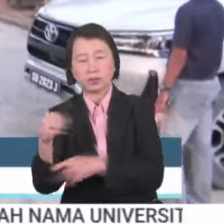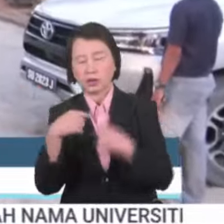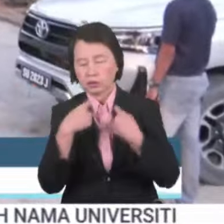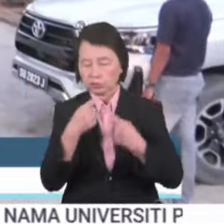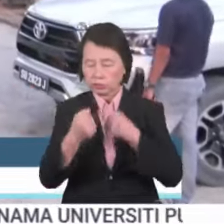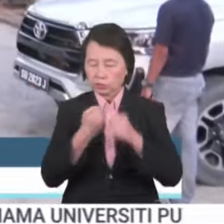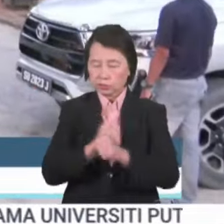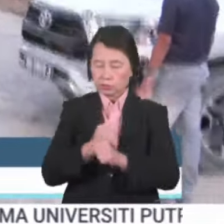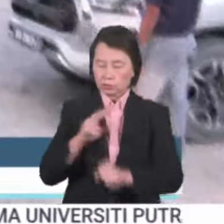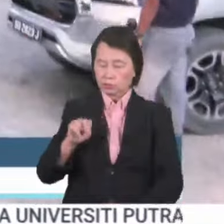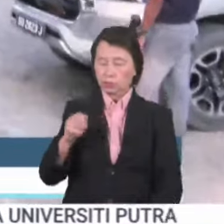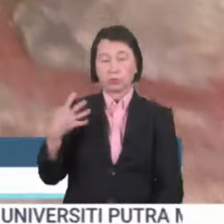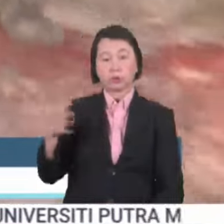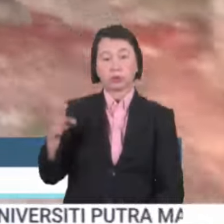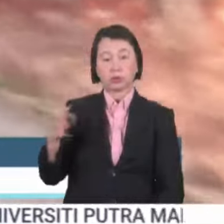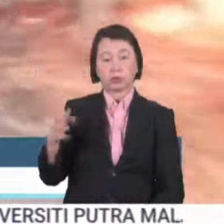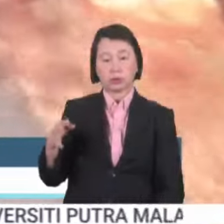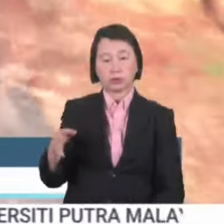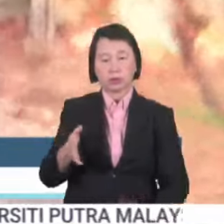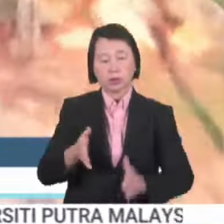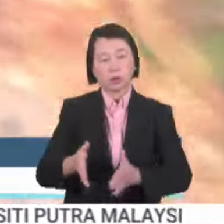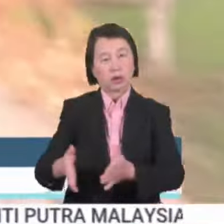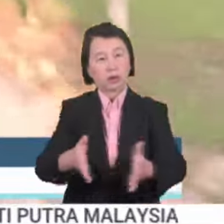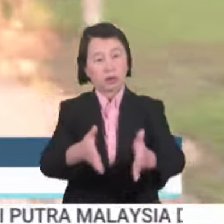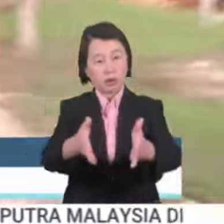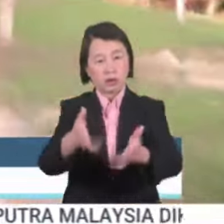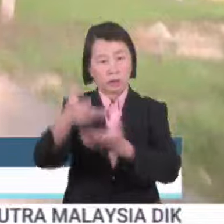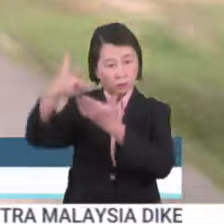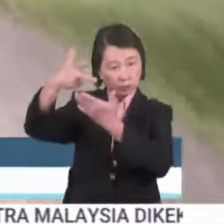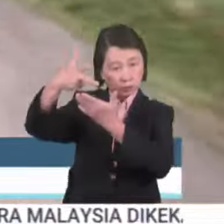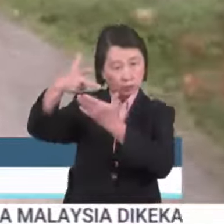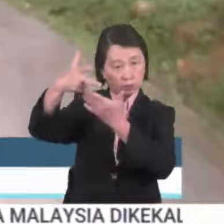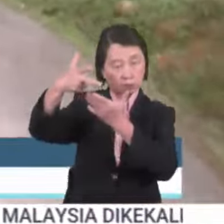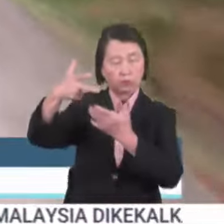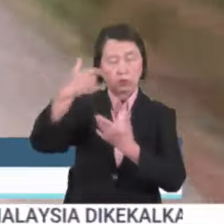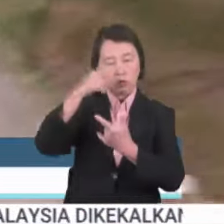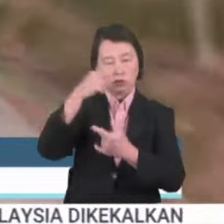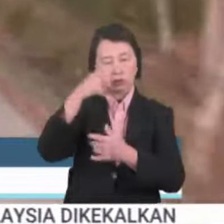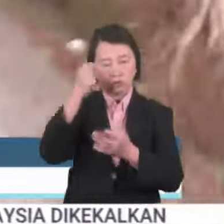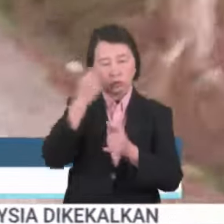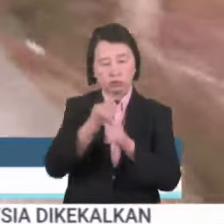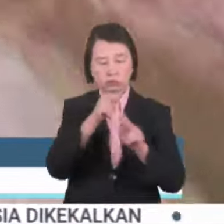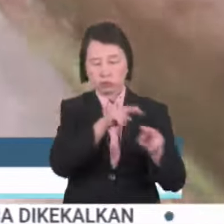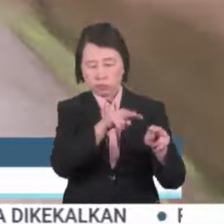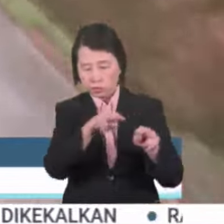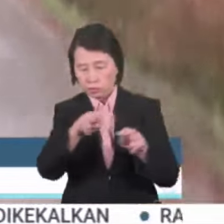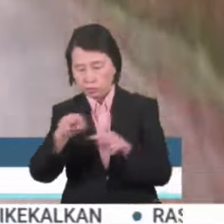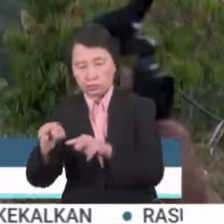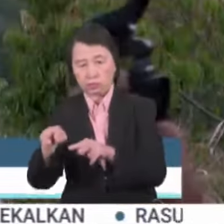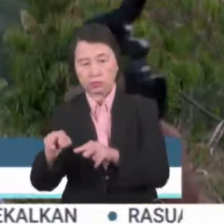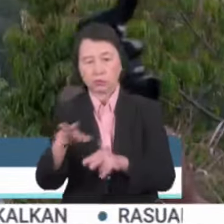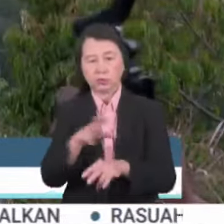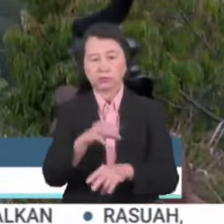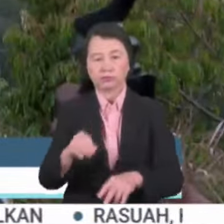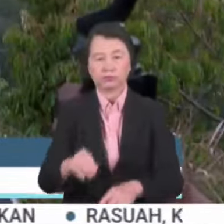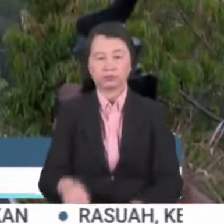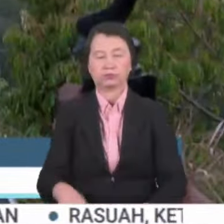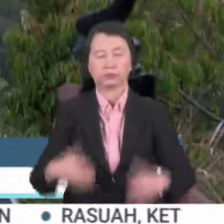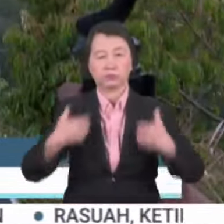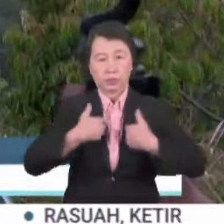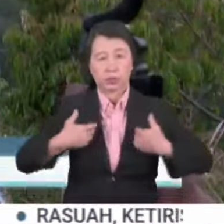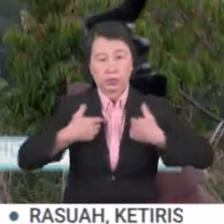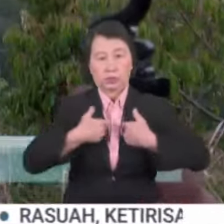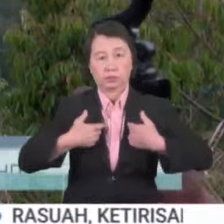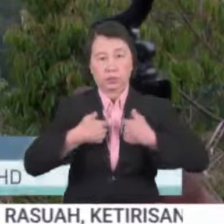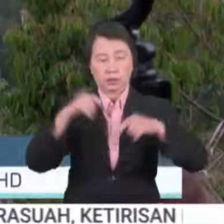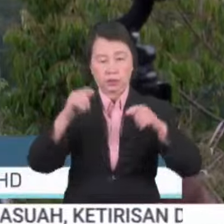2014. Laluan turut dilengkapi kamera litar tertutup bagi tujuan pemantauan. Koridor hidupan liar